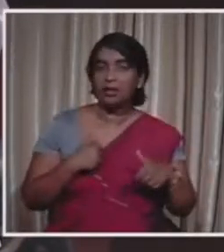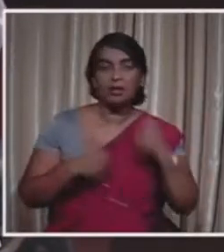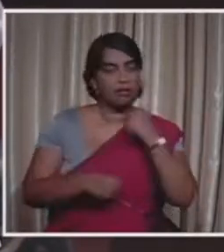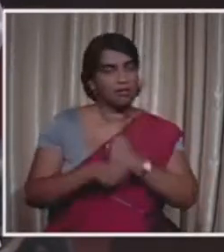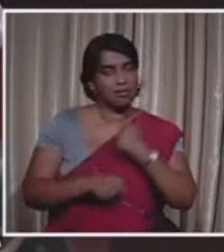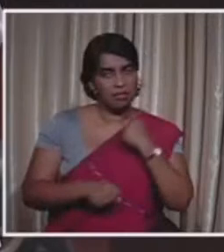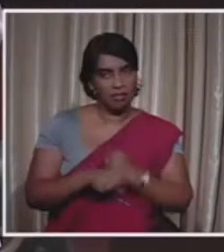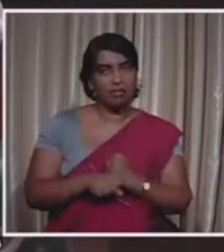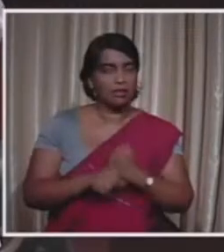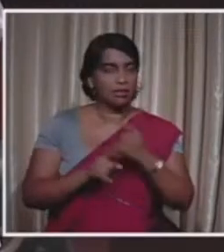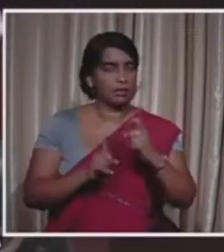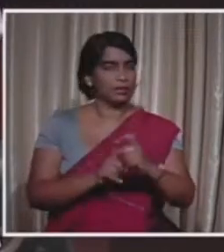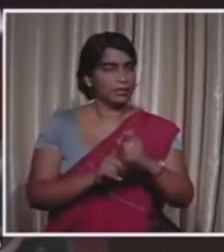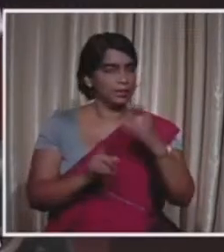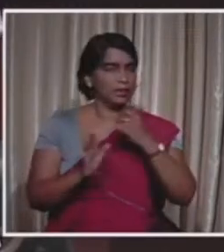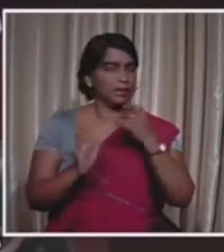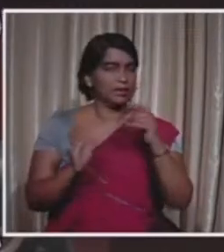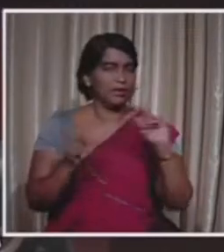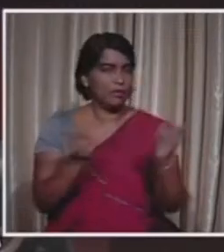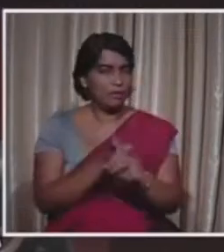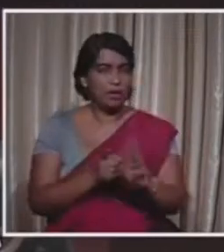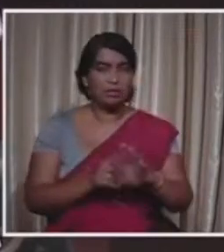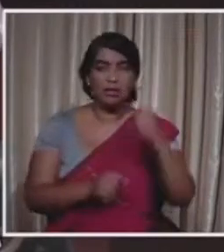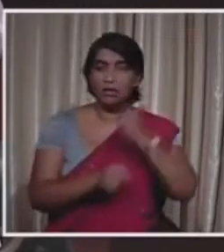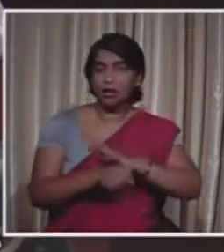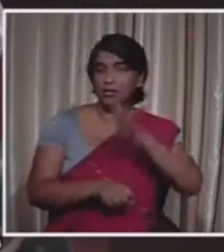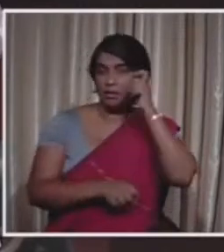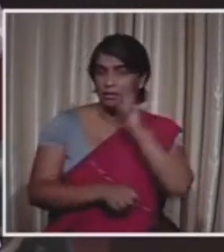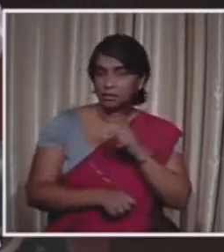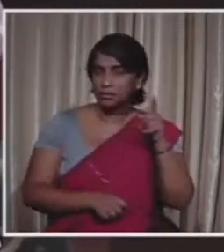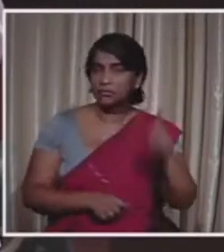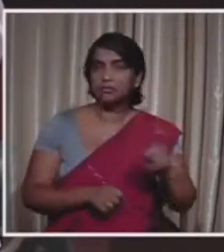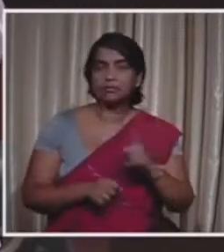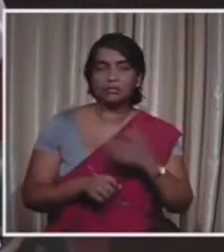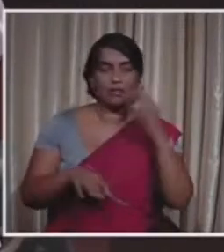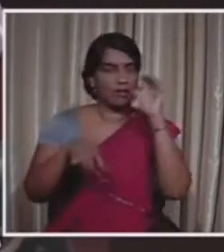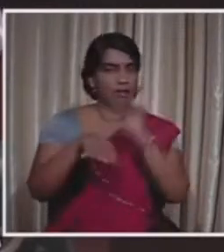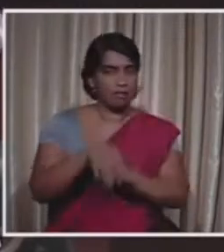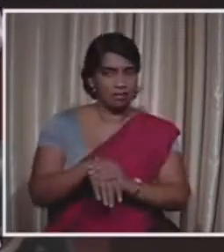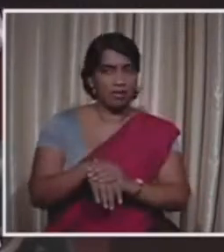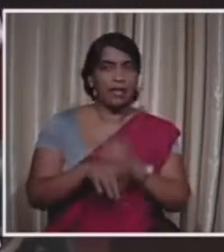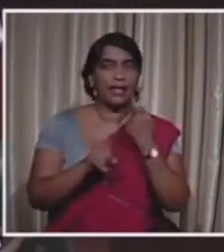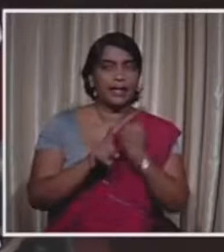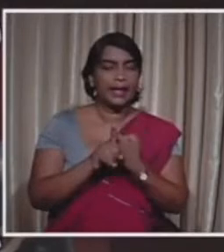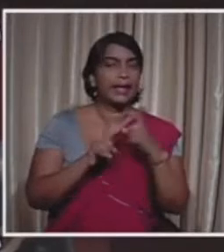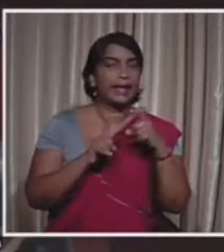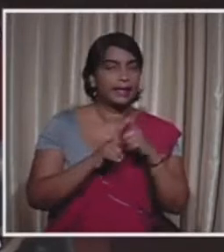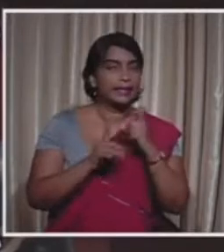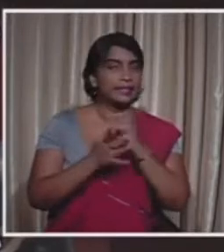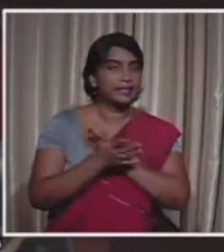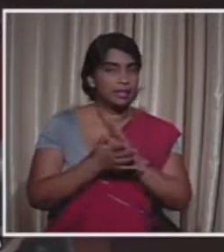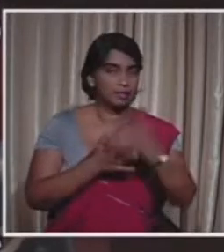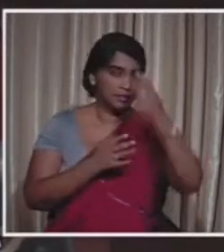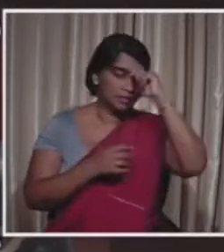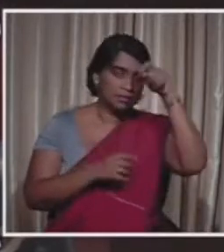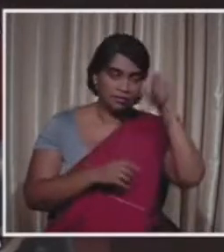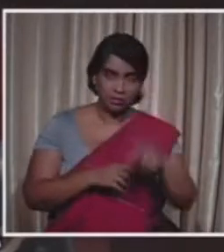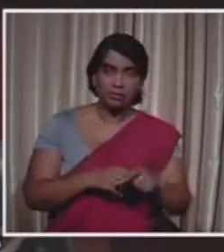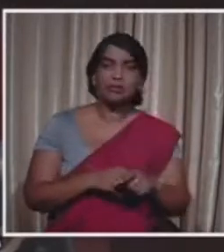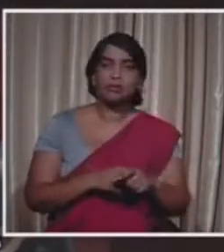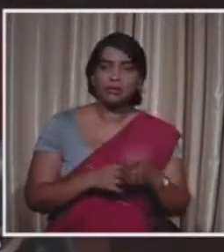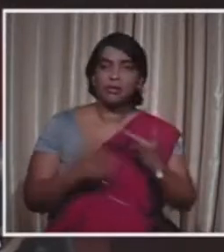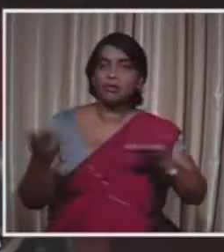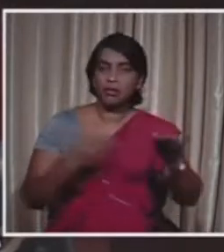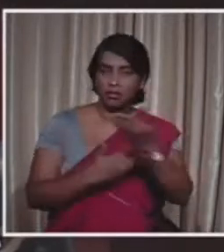ආණ්ඩුවේ ම්ලේච්ඡත්වයට, රාජ්‍ය ත්‍රස්තවාදයට ගොදුරක් වුණු KD චමින්ද ලක්ෂාන් මැතිතුමා වෙනුවෙන්